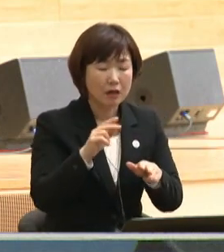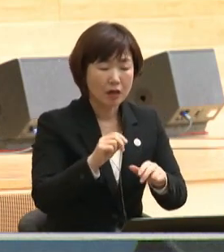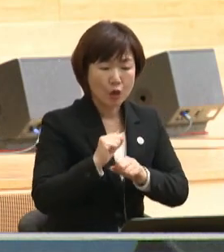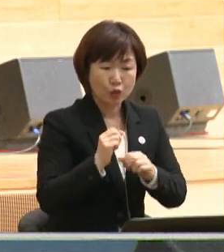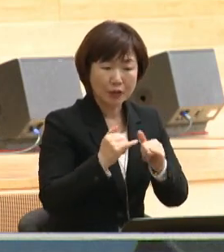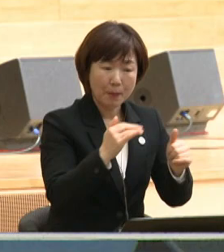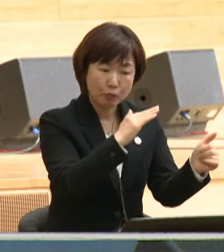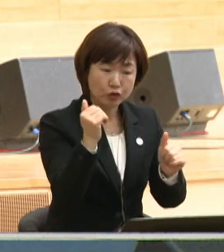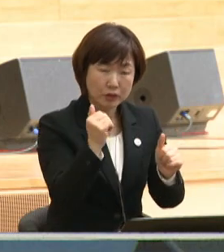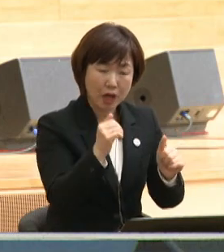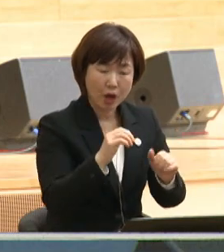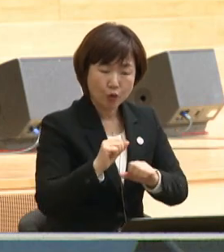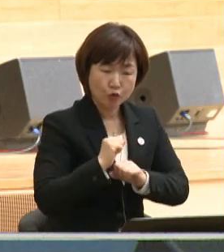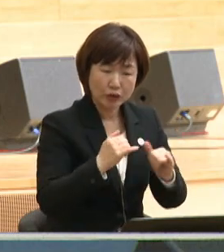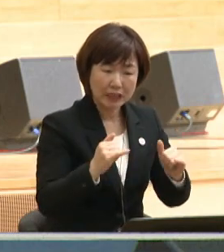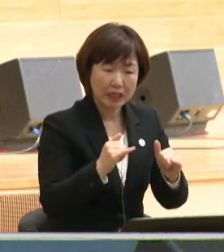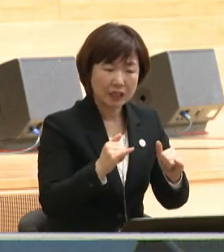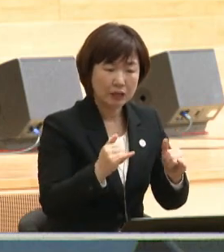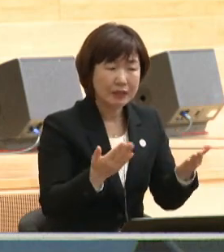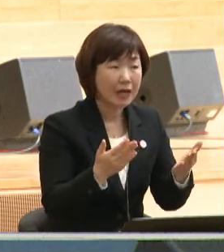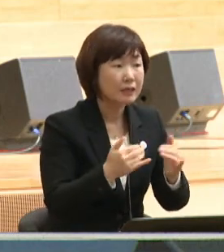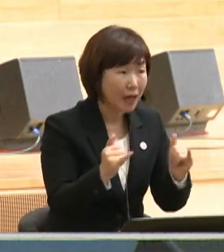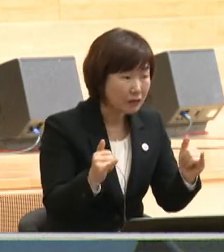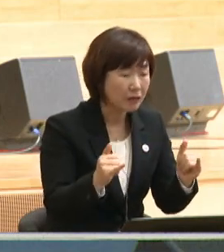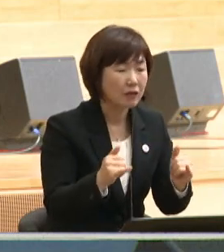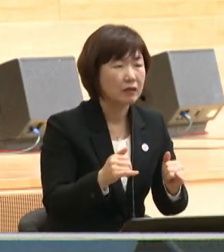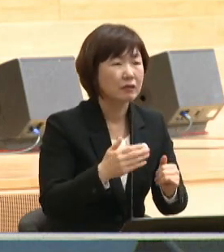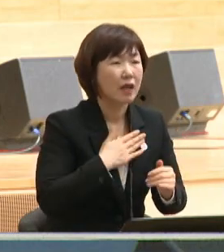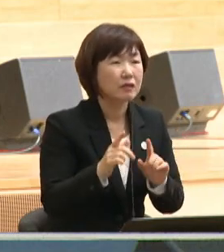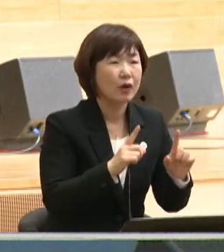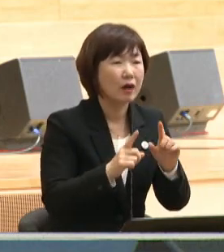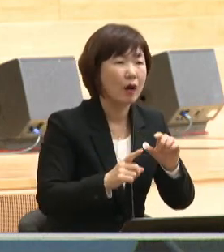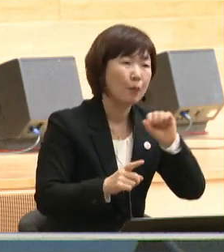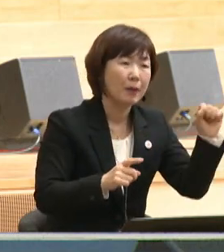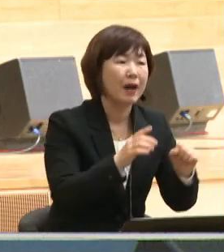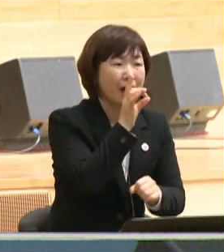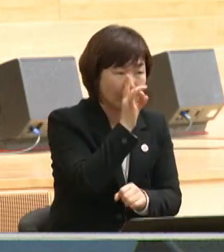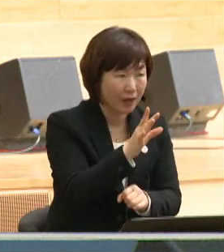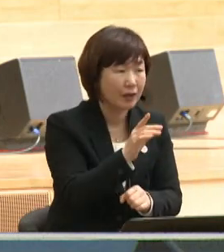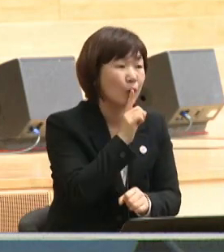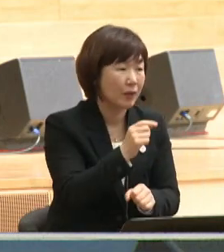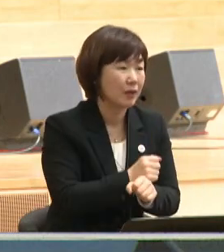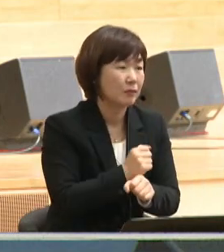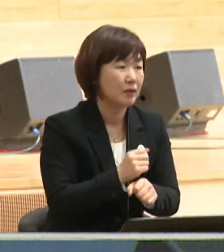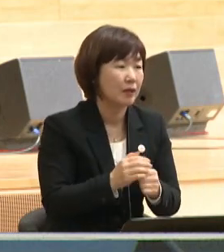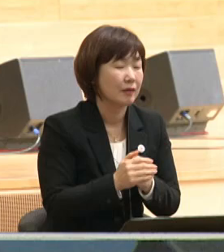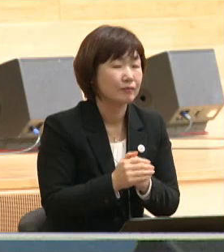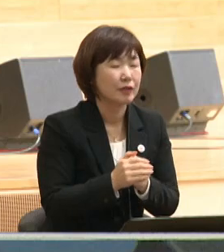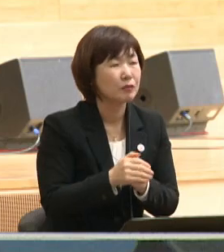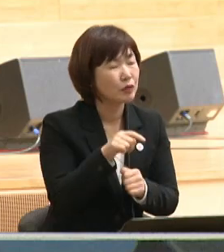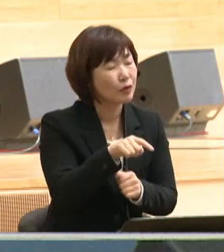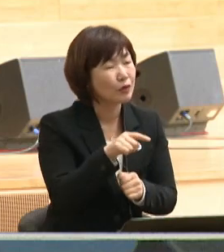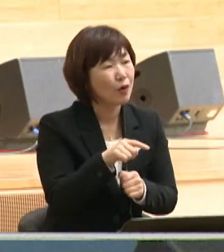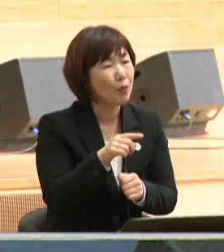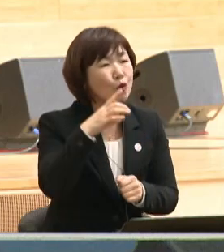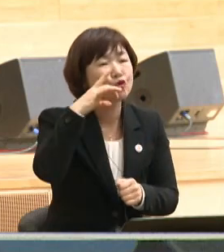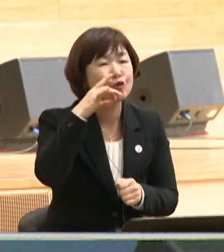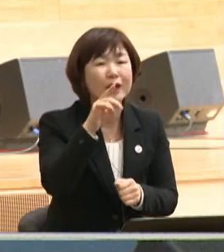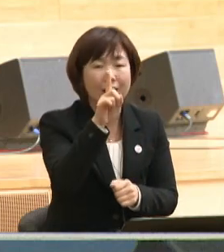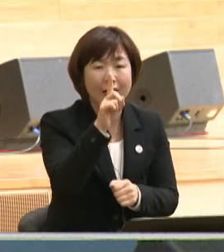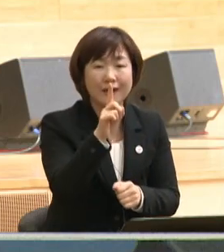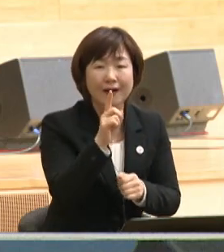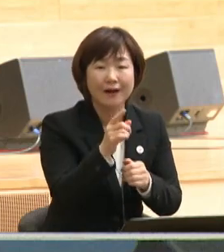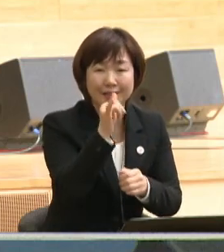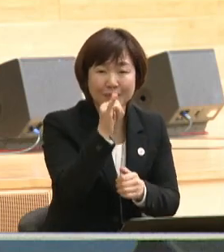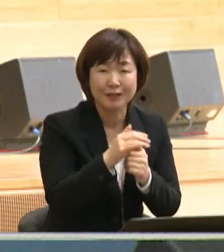자신의 생계에 얽매여서 안 된다고 말하는 것입니다 자 그럼 여러분 여기서 우리는 이러한 질문들이 생길 수도 있어요